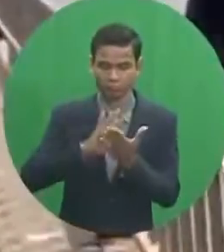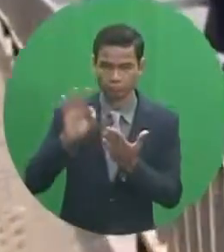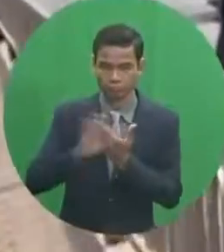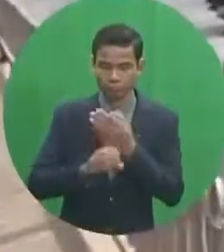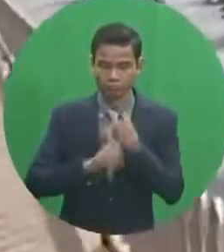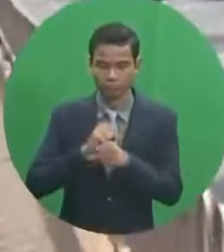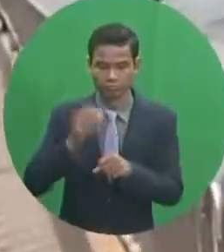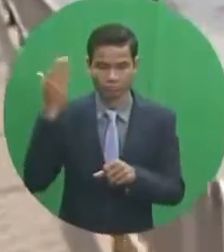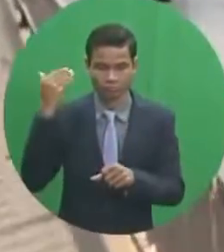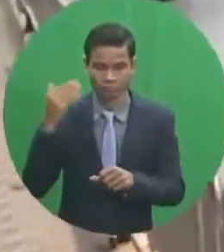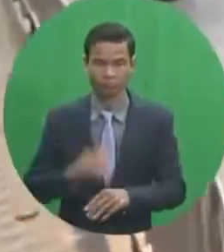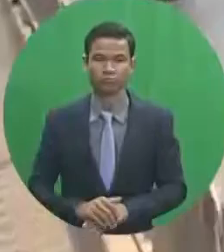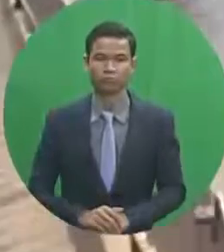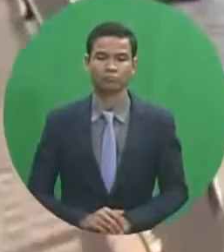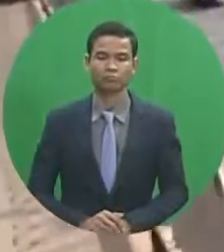កន្លងទៅនេះ